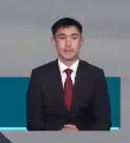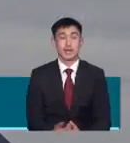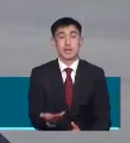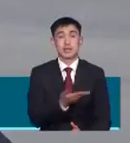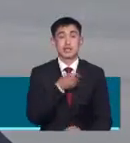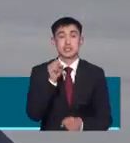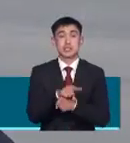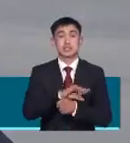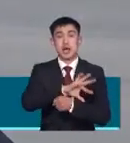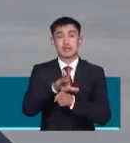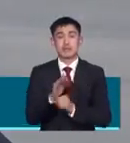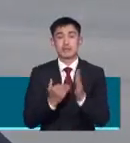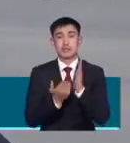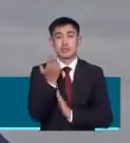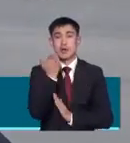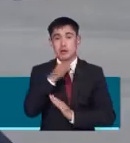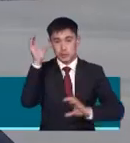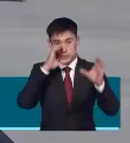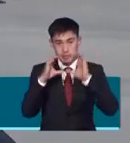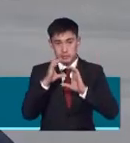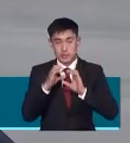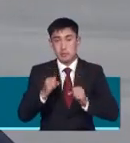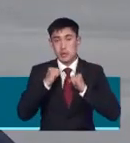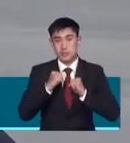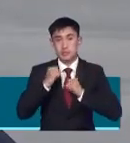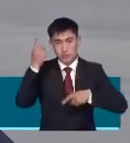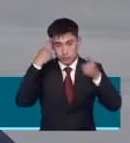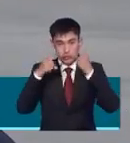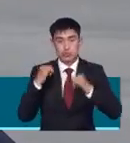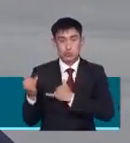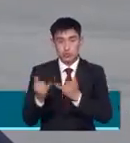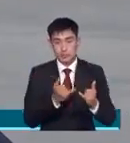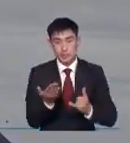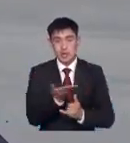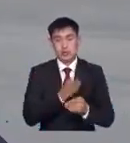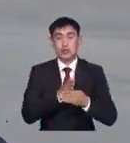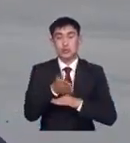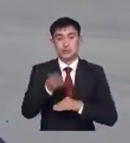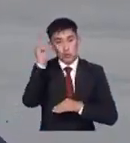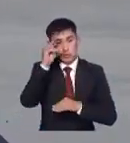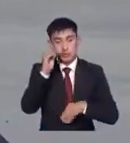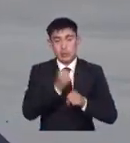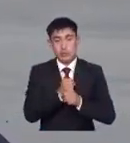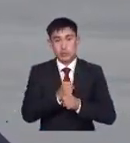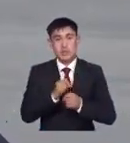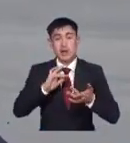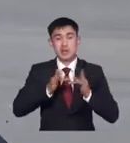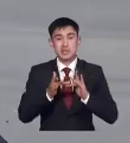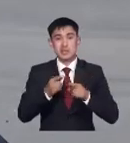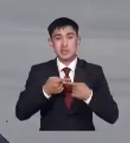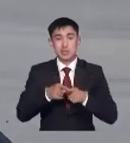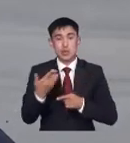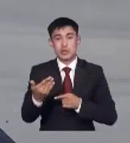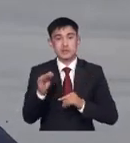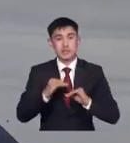Наша задача – охватить высококачественным образованием, спортивными и творческими условиями, доступом к научным работам и IT-технологиям всех